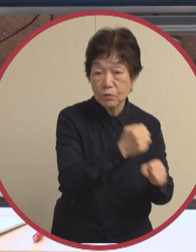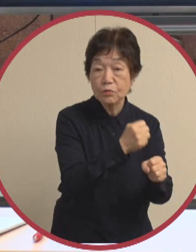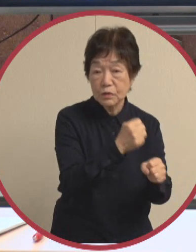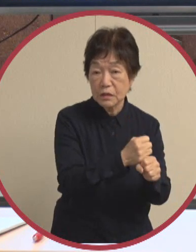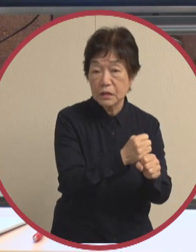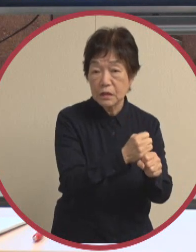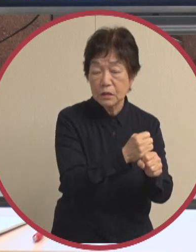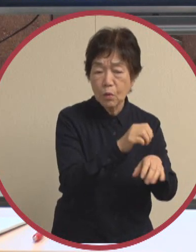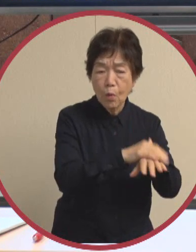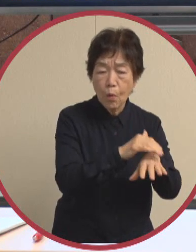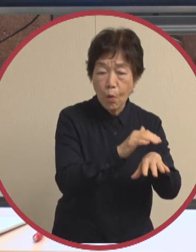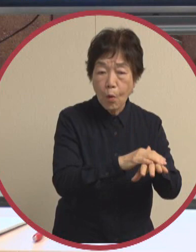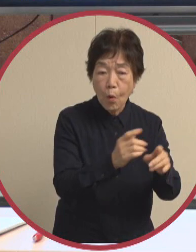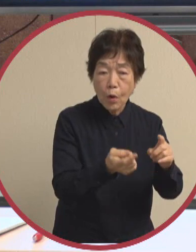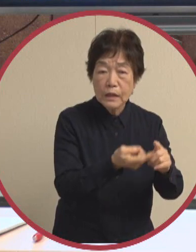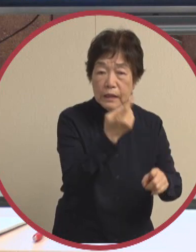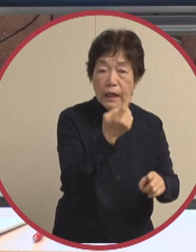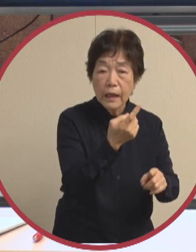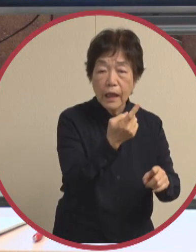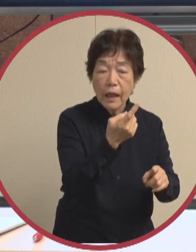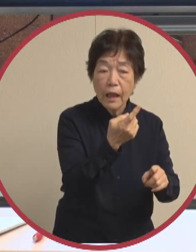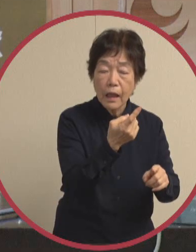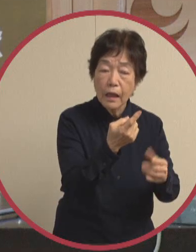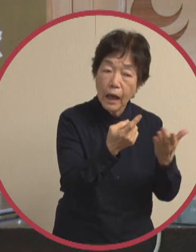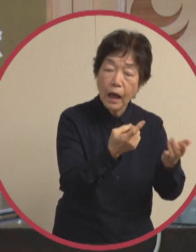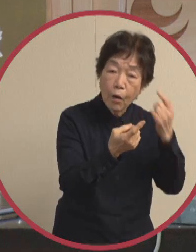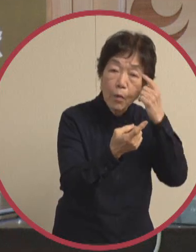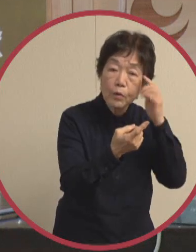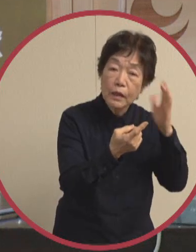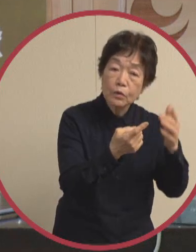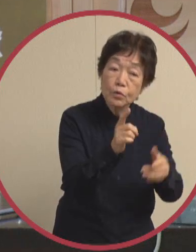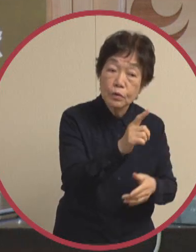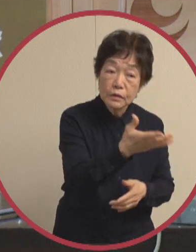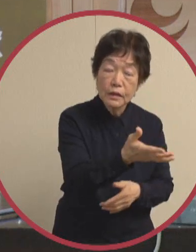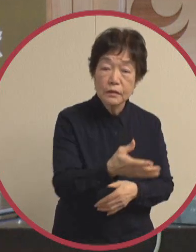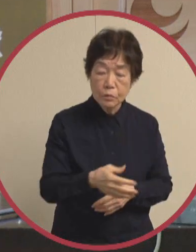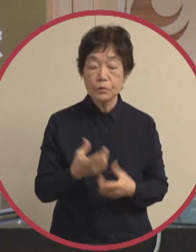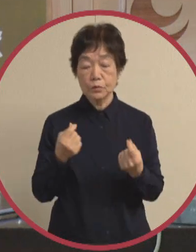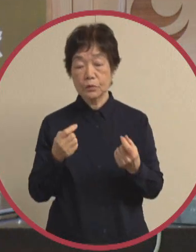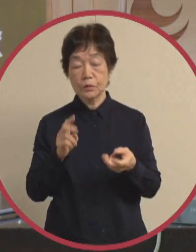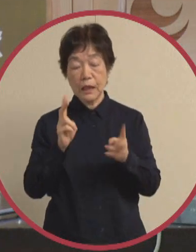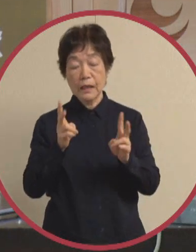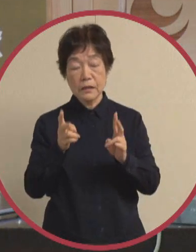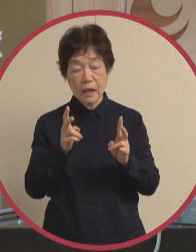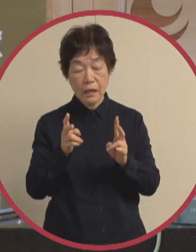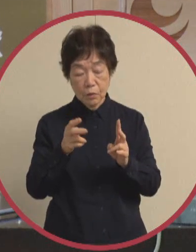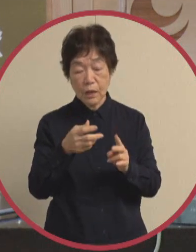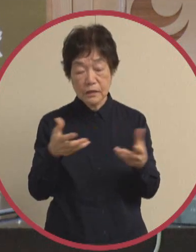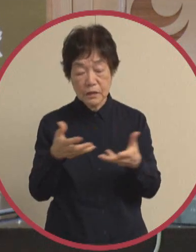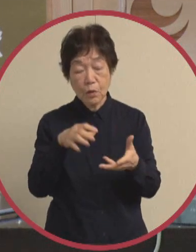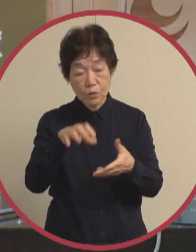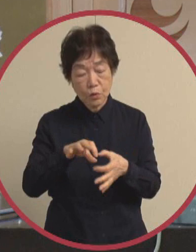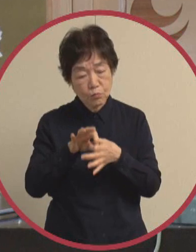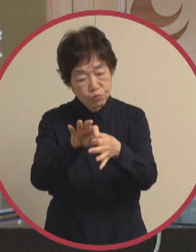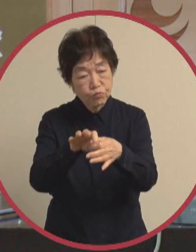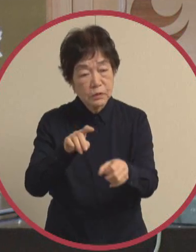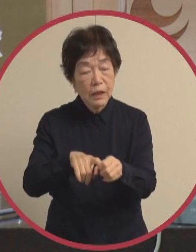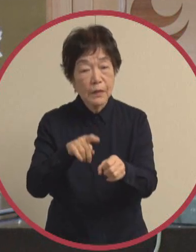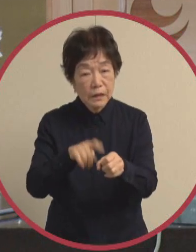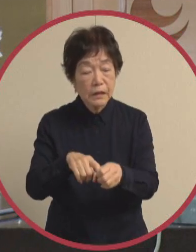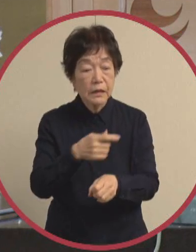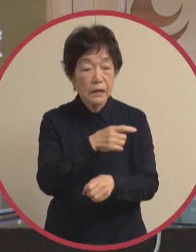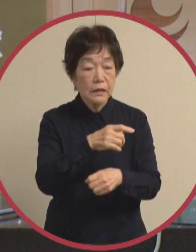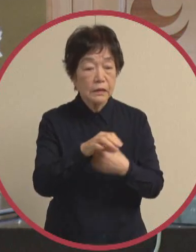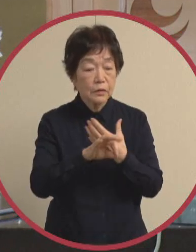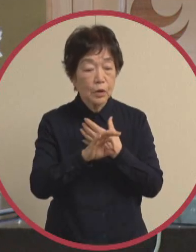まあ、こう考えるきっかけにつながったみたいな、そういったお考え ですか。まさにそういうことだと思います。その、まあ、い